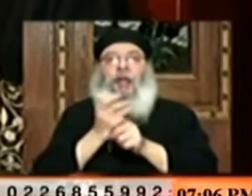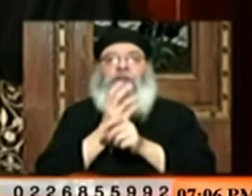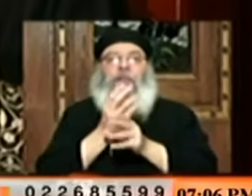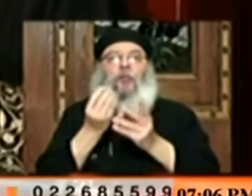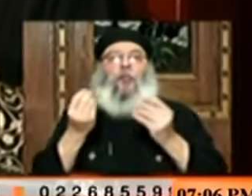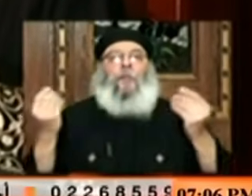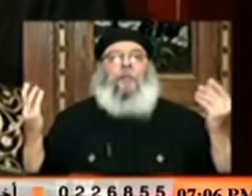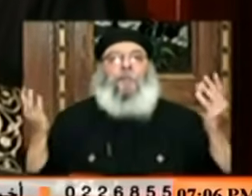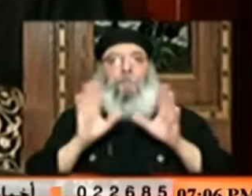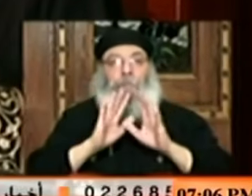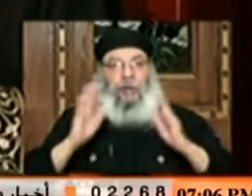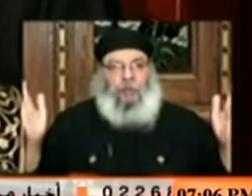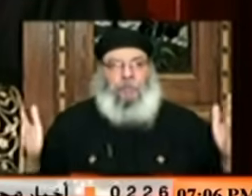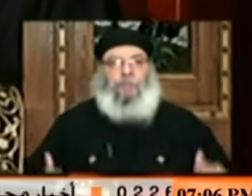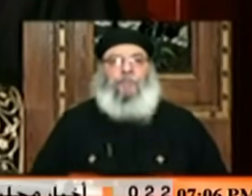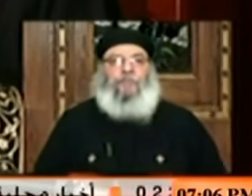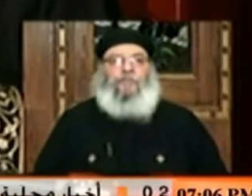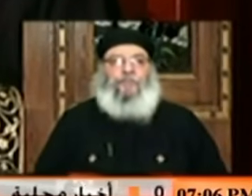جدا